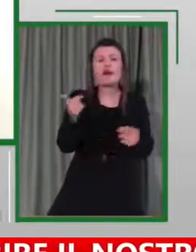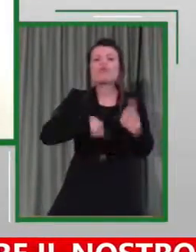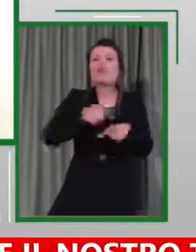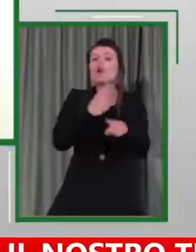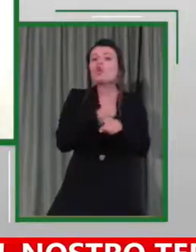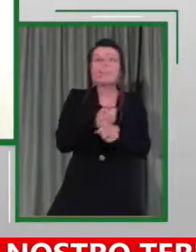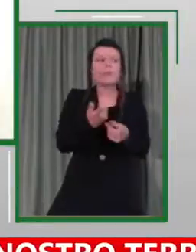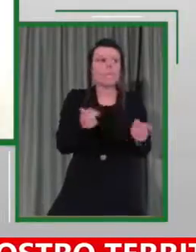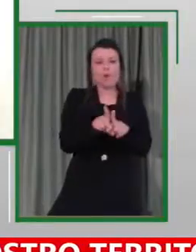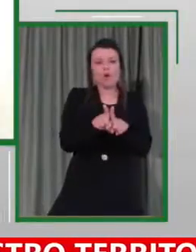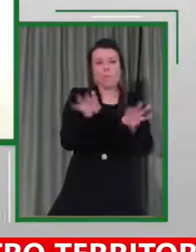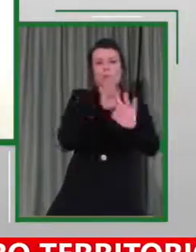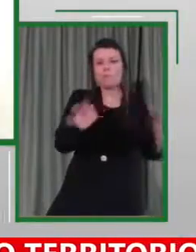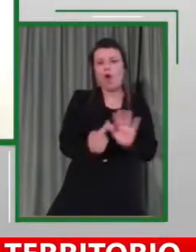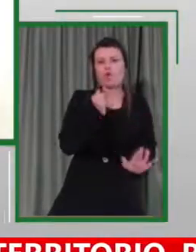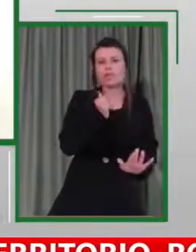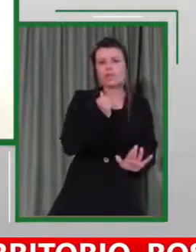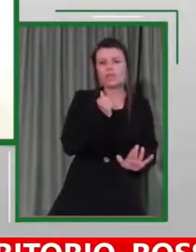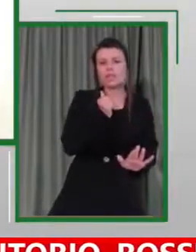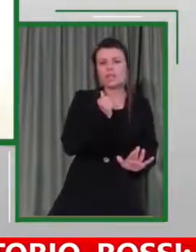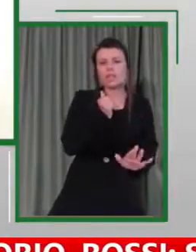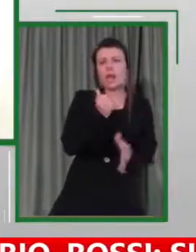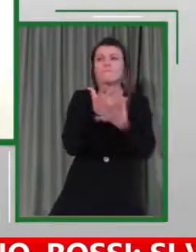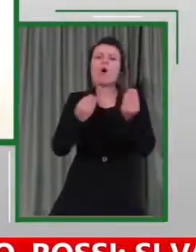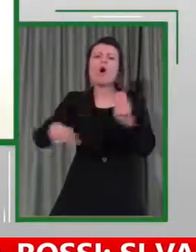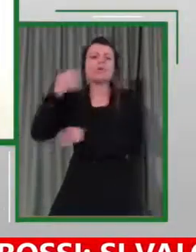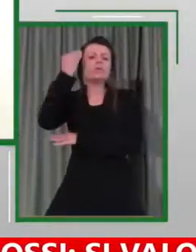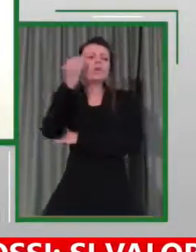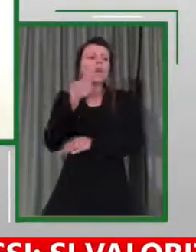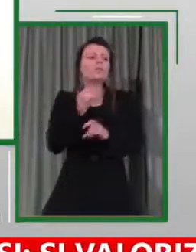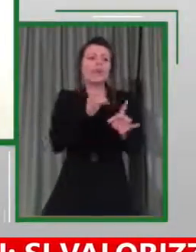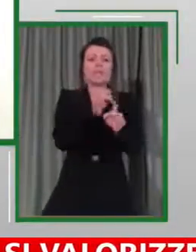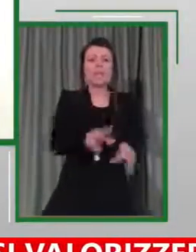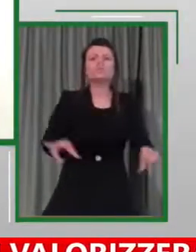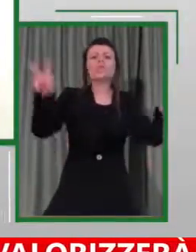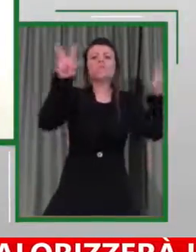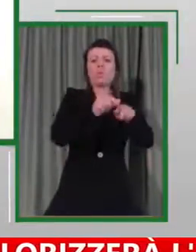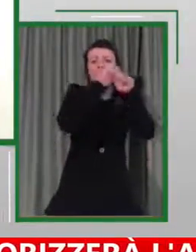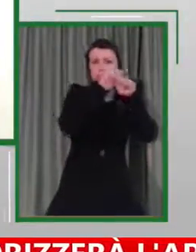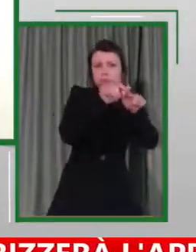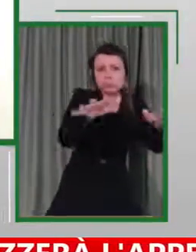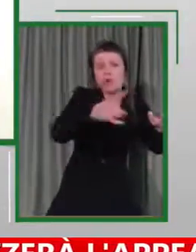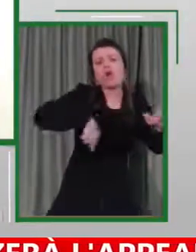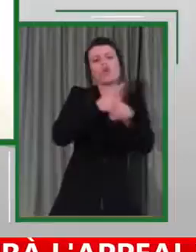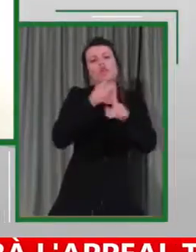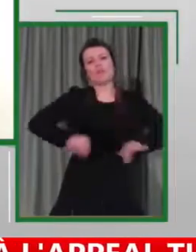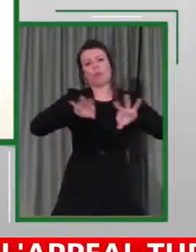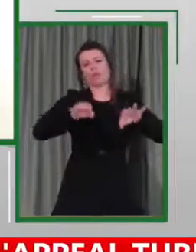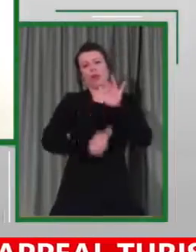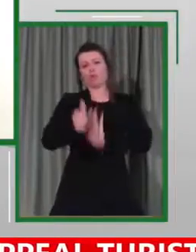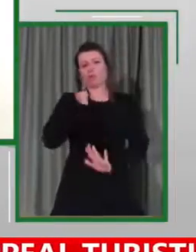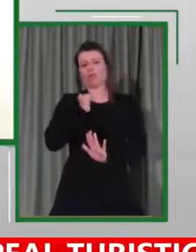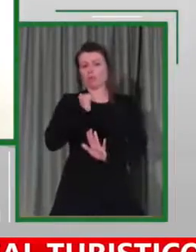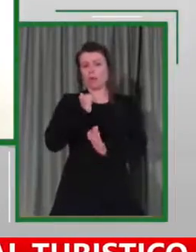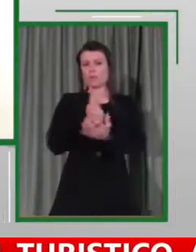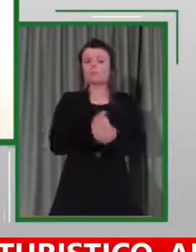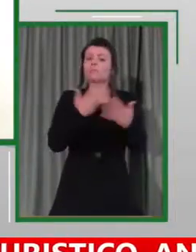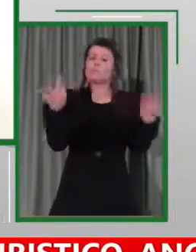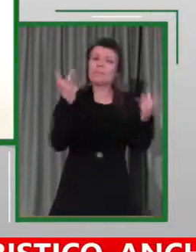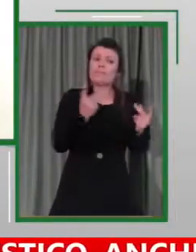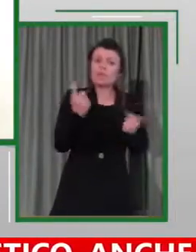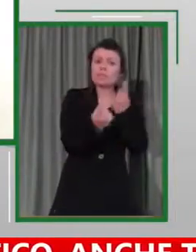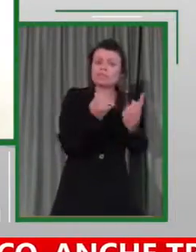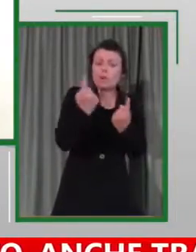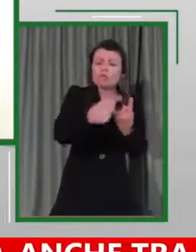come molti sostengono, il virus dovesse ripresentarsi. E devo dire, ci ha anche insegnato molto, ci ha insegnato innanzitutto ad agire